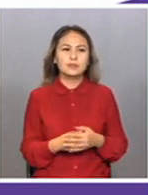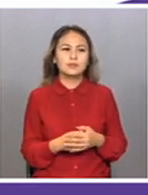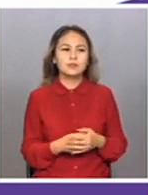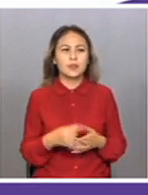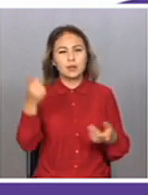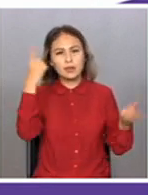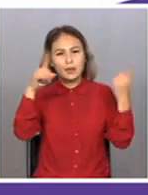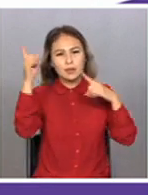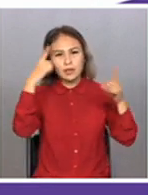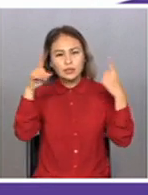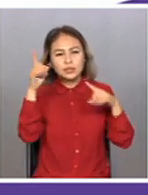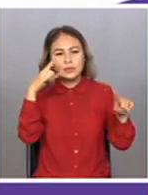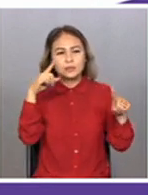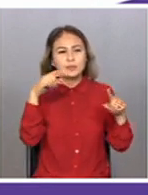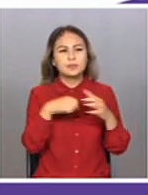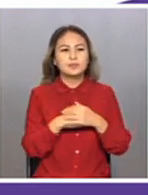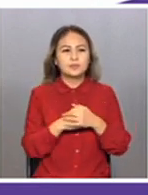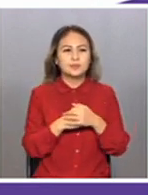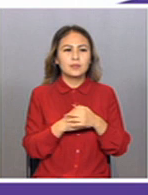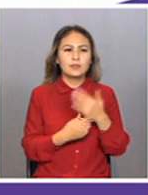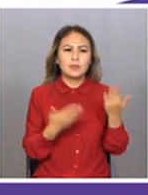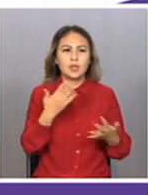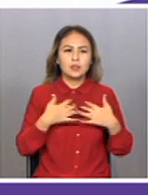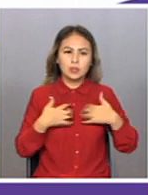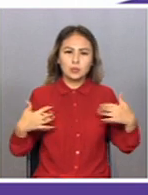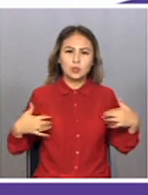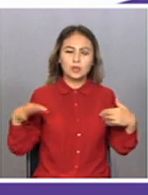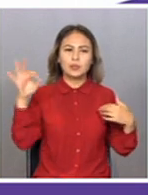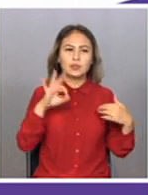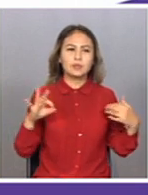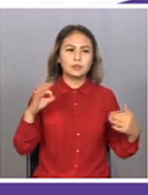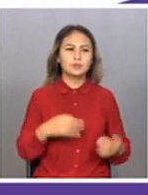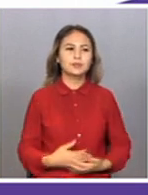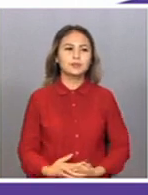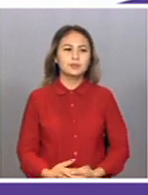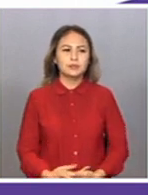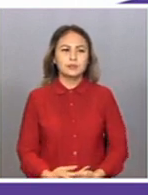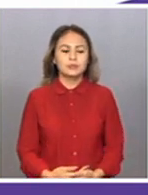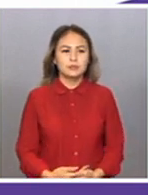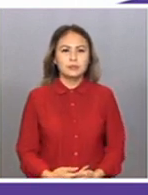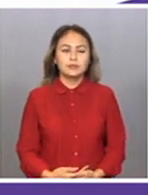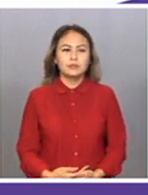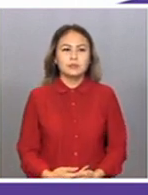Қиял ғажайып ертегі ме? Әлде жануарлар туралы ертегі ме? Ойланып көрейік.